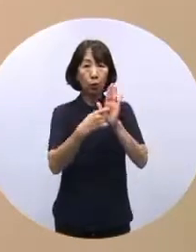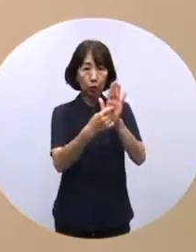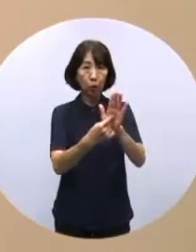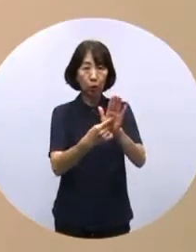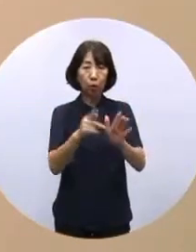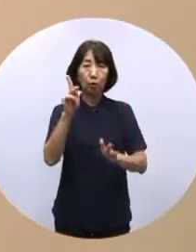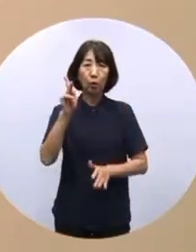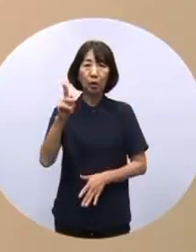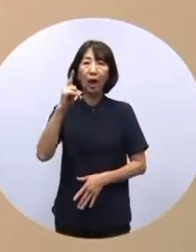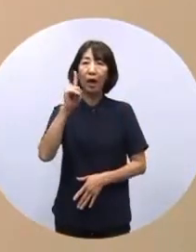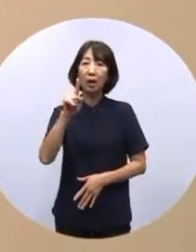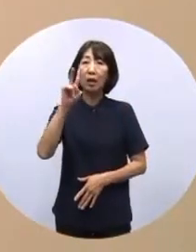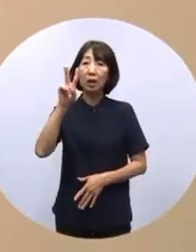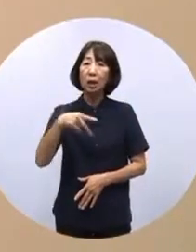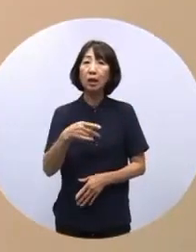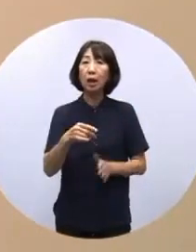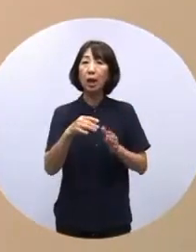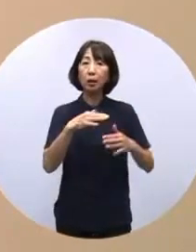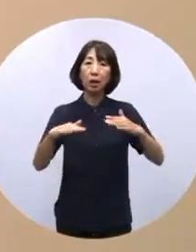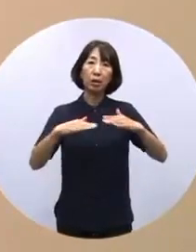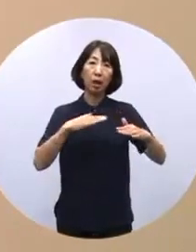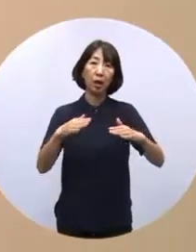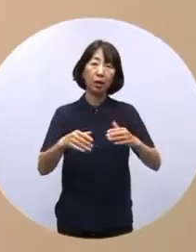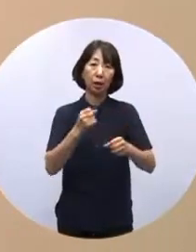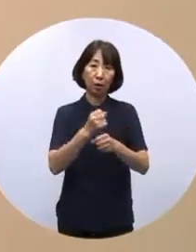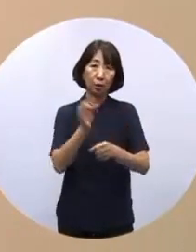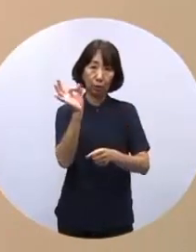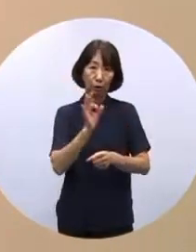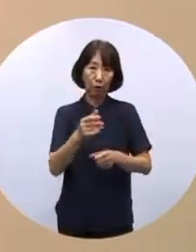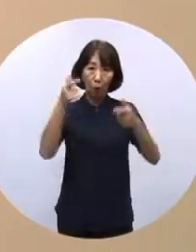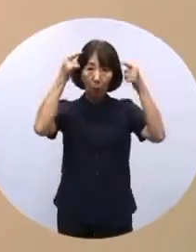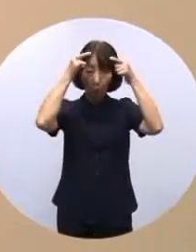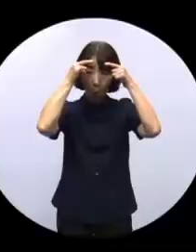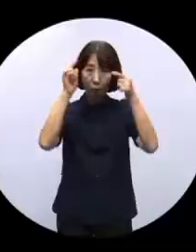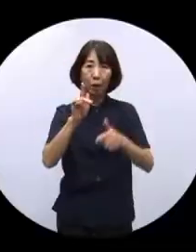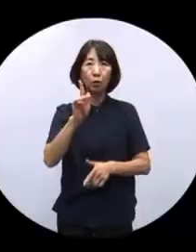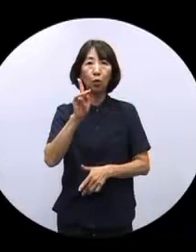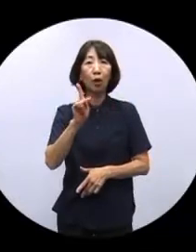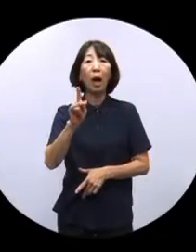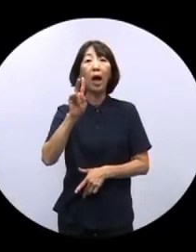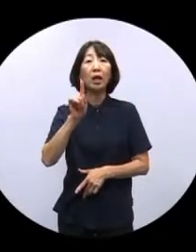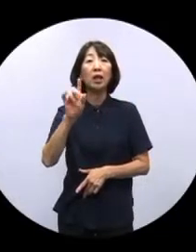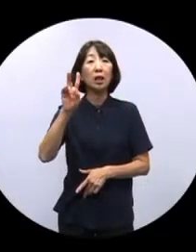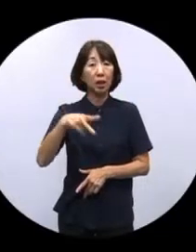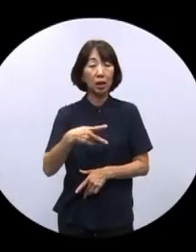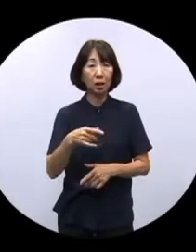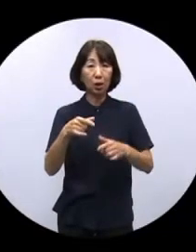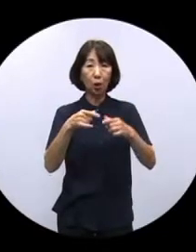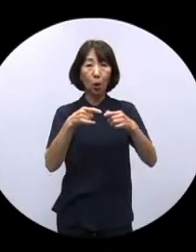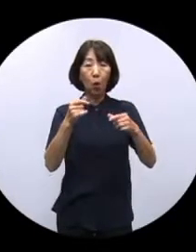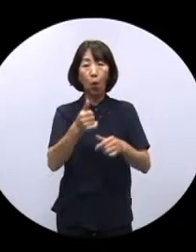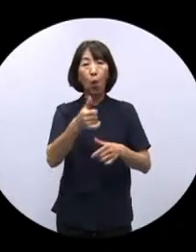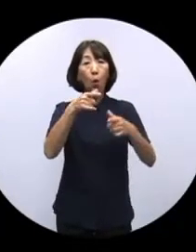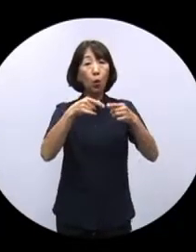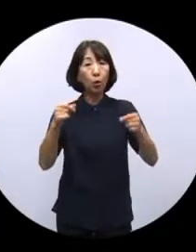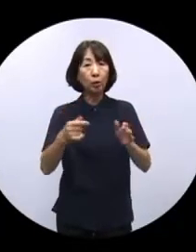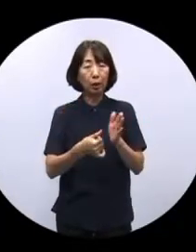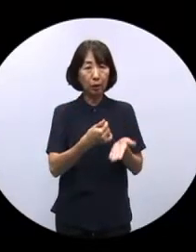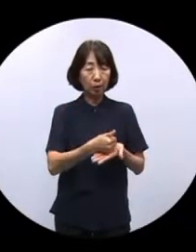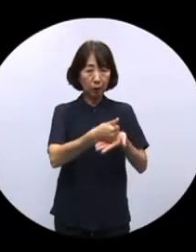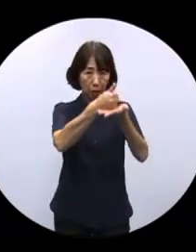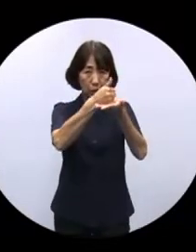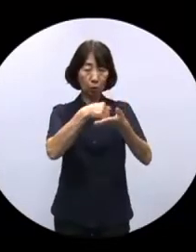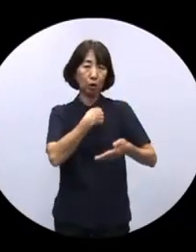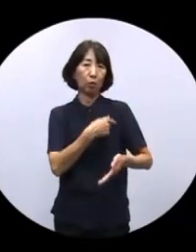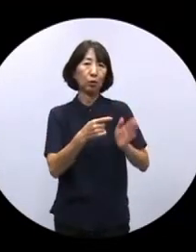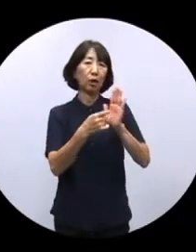カヒリがデザインされた作品、王冠とカヒリ。王国に対する敬意の気持ちが現